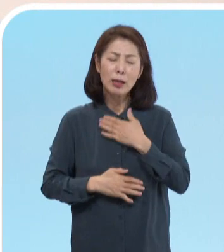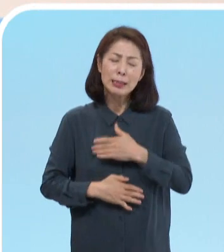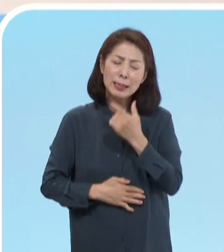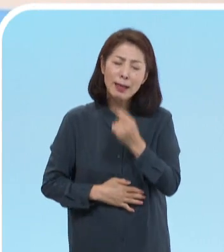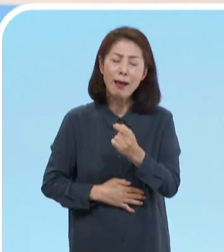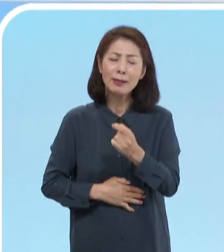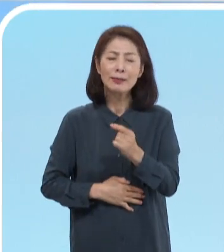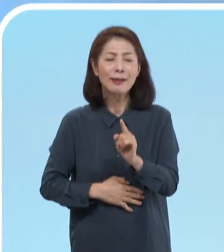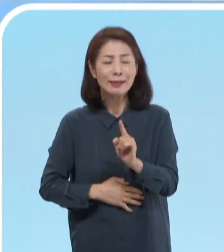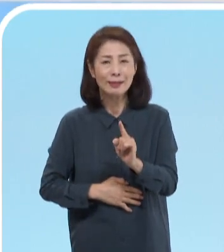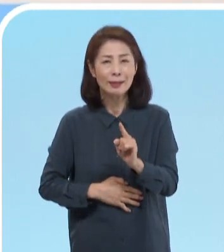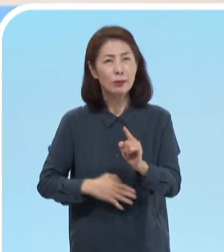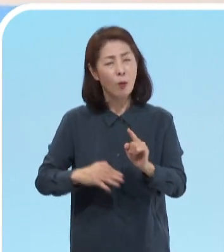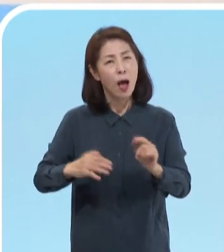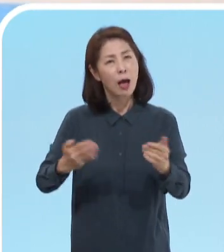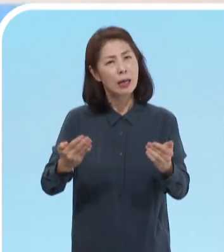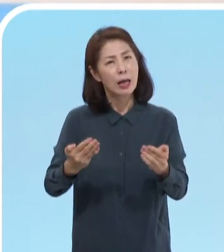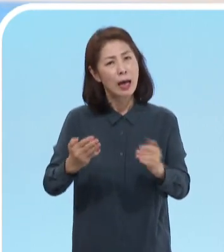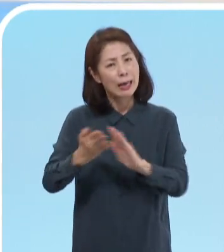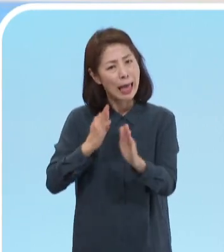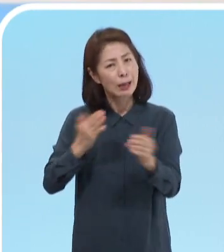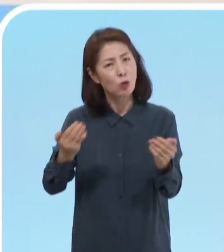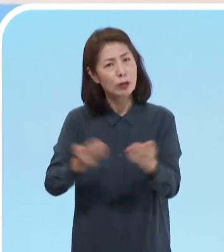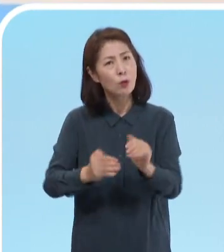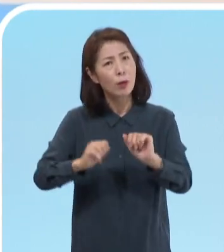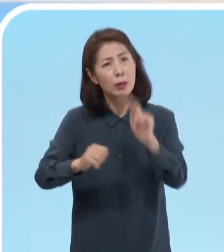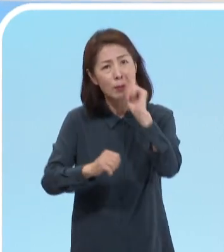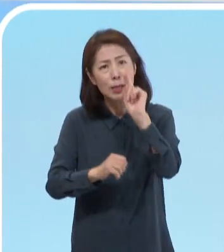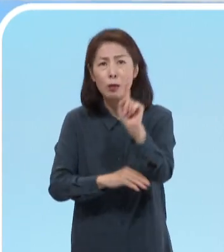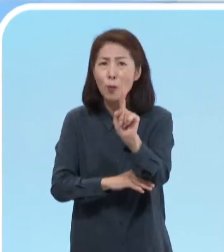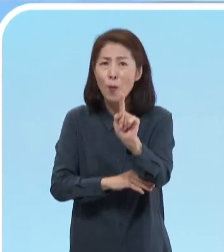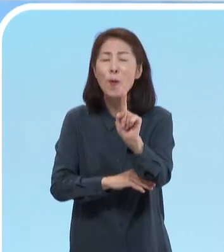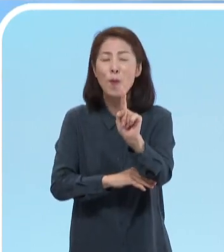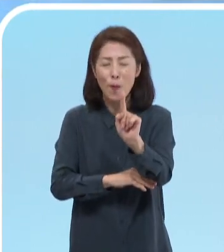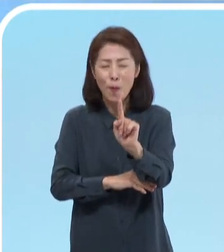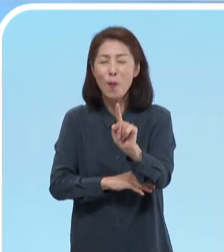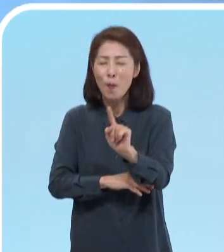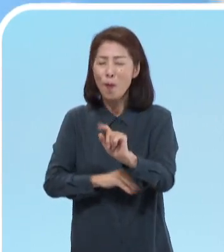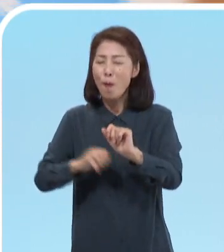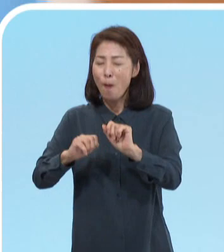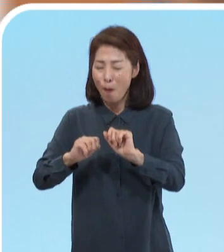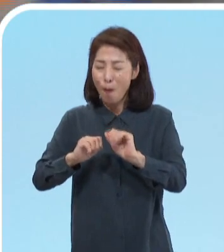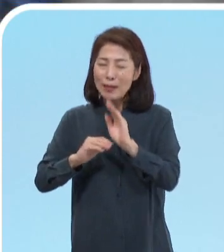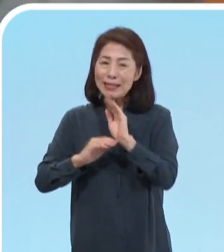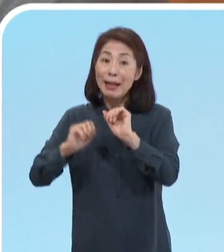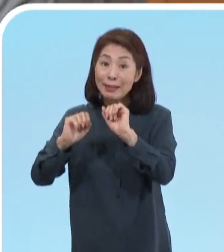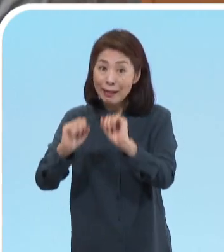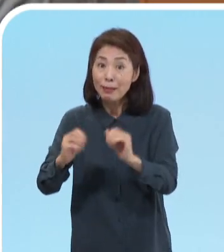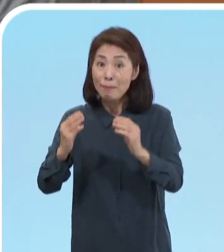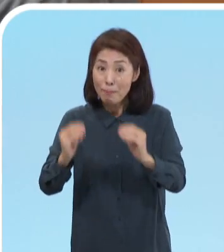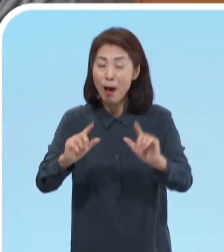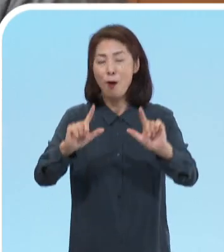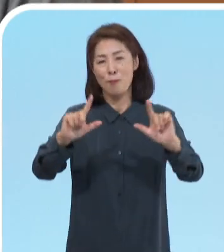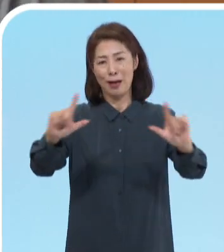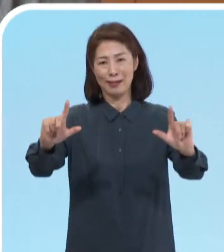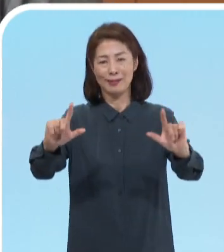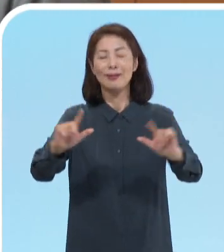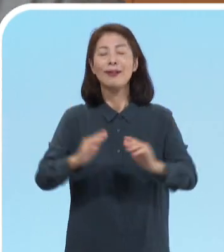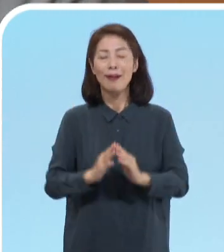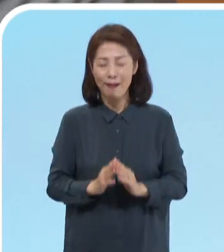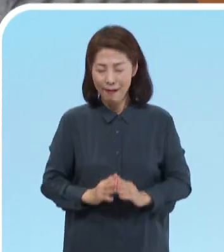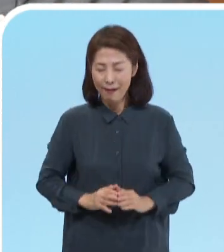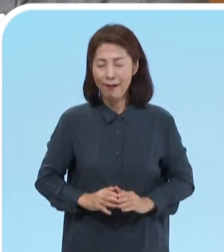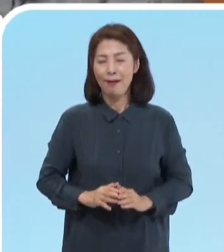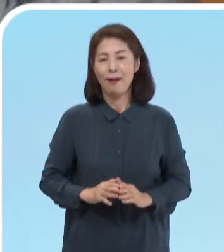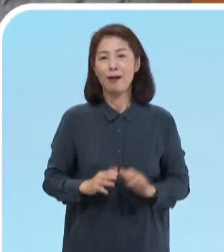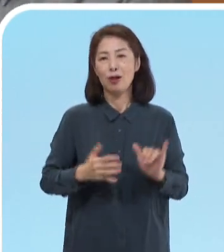とか、 はい、 実際にやってみてどうやねんっていうところ、 はい はい、そこら辺を、はい、お伝えしてます。 なるほど、そういうところ配信されてるということ、うん、これやっぱりすごい